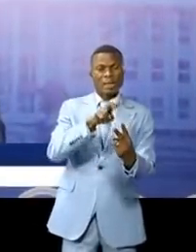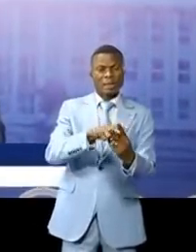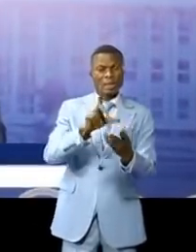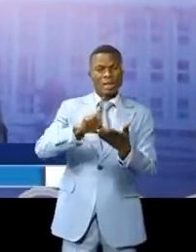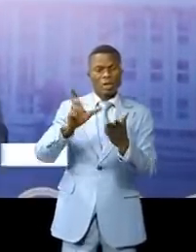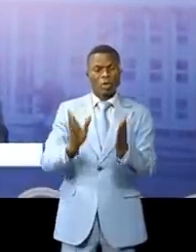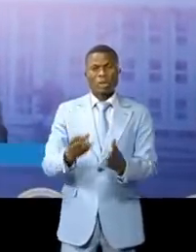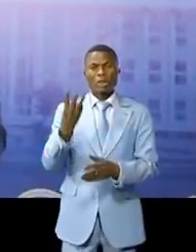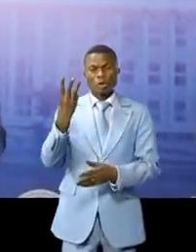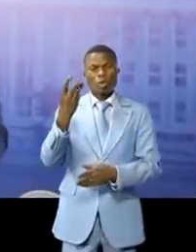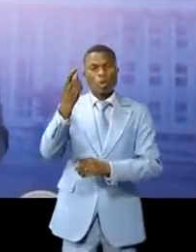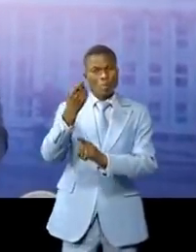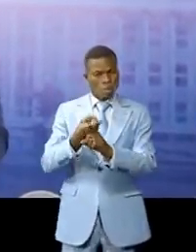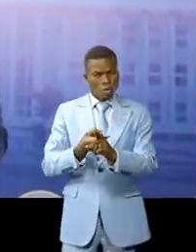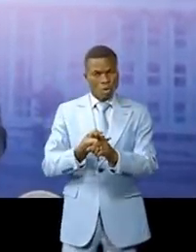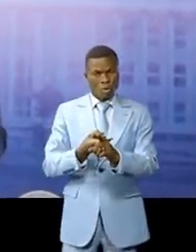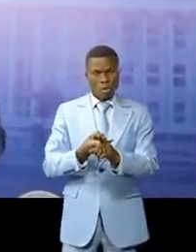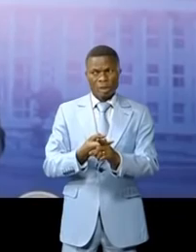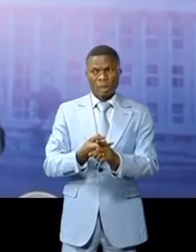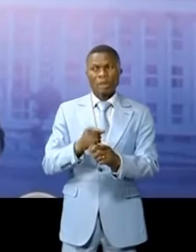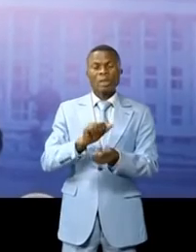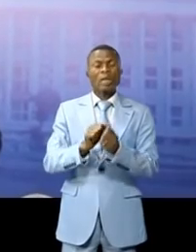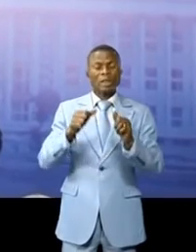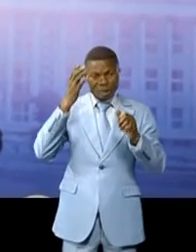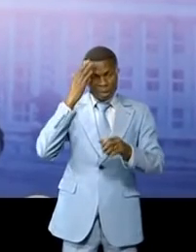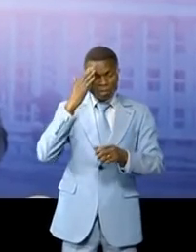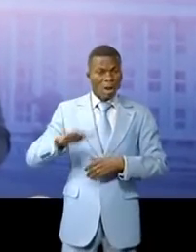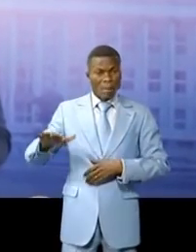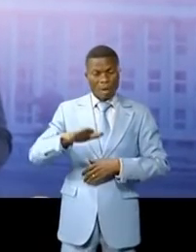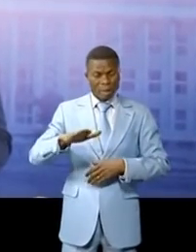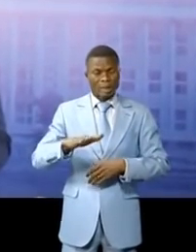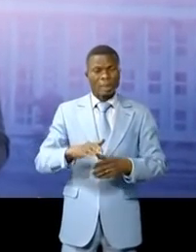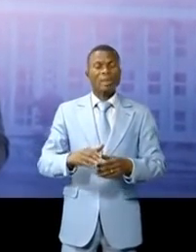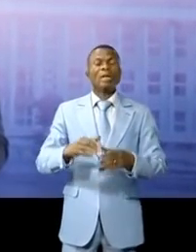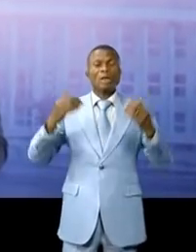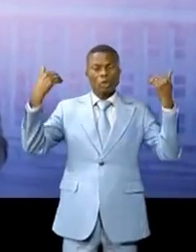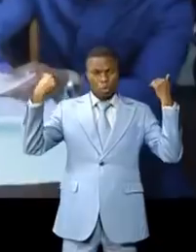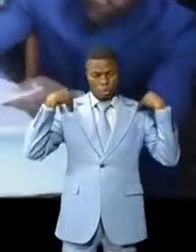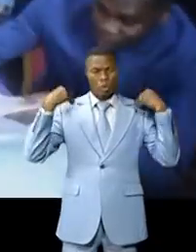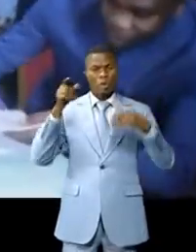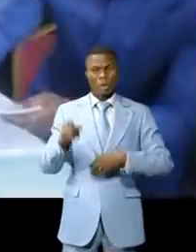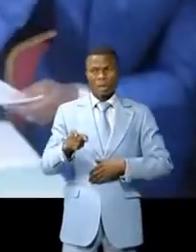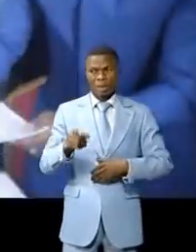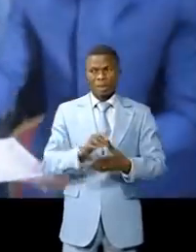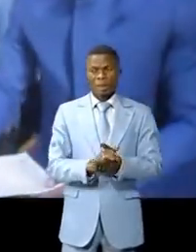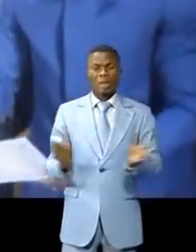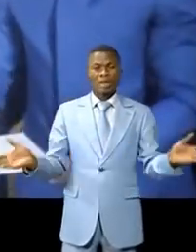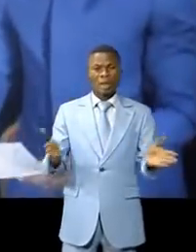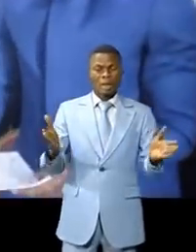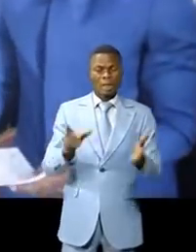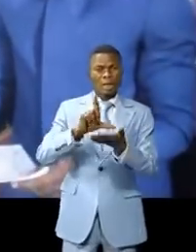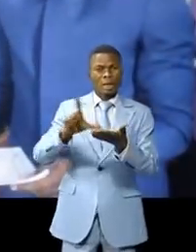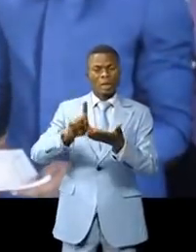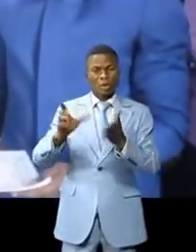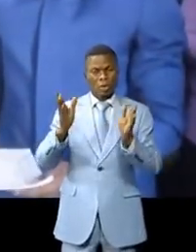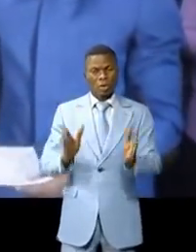facultatif, c'est-à-dire qu'il relève désormais de l'autonomie de la volonté des parties. L'encadrement du loyer,